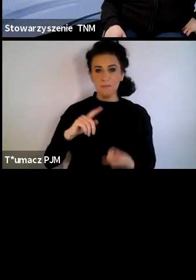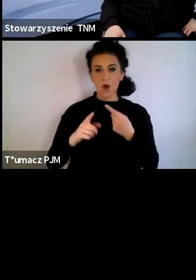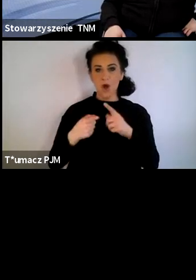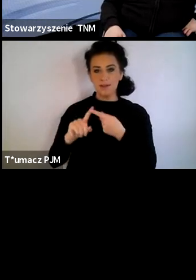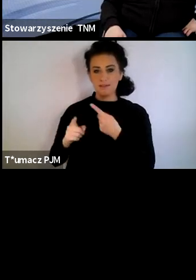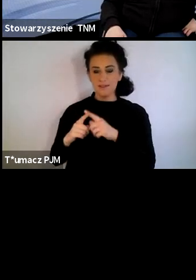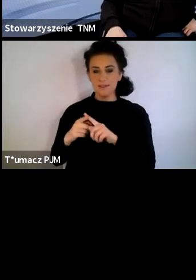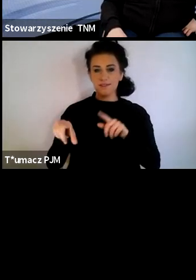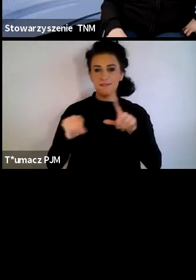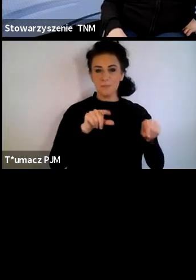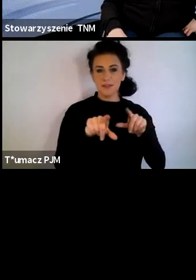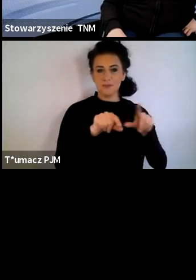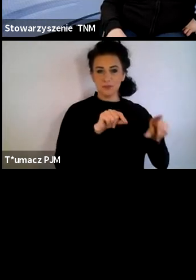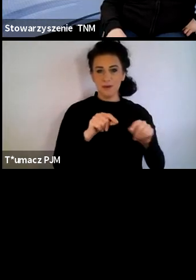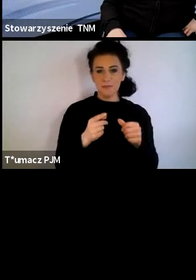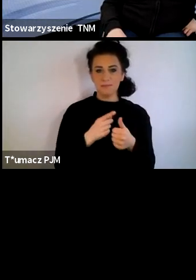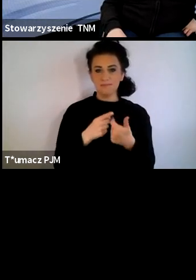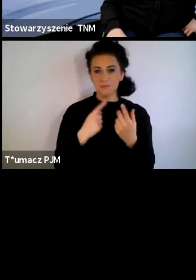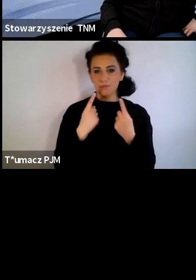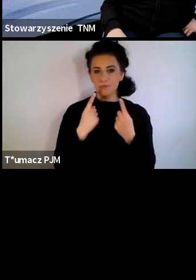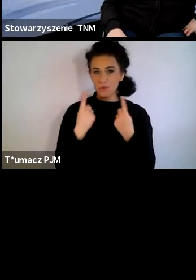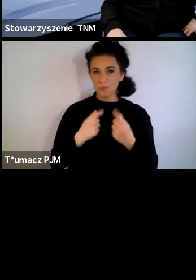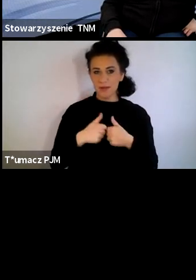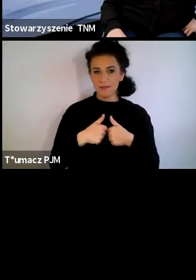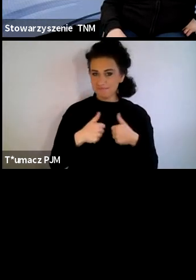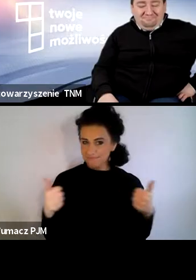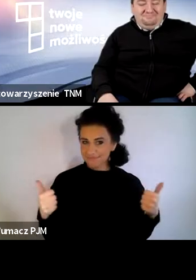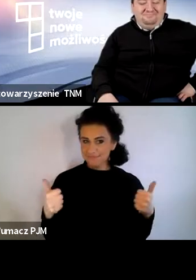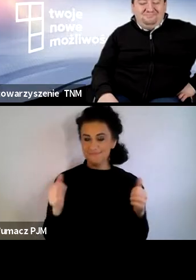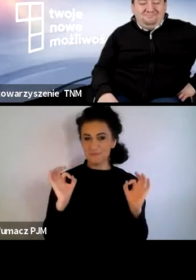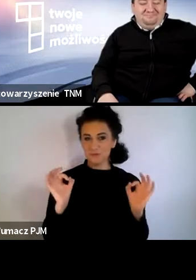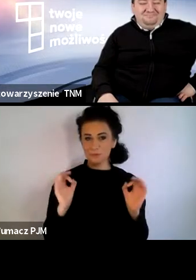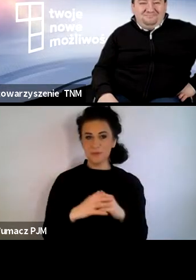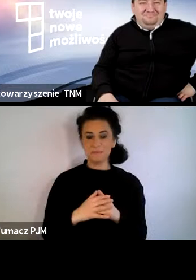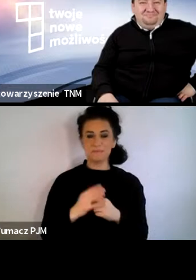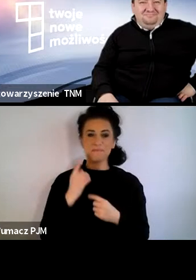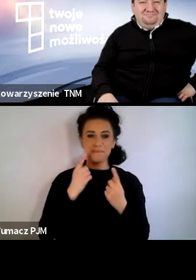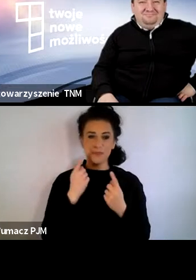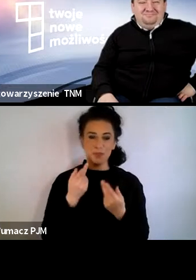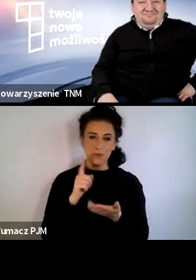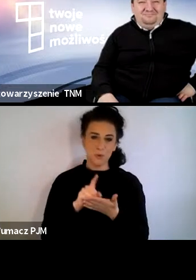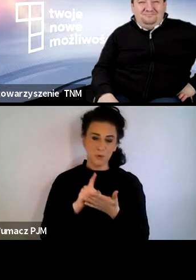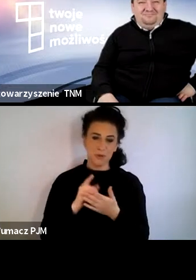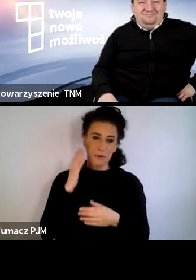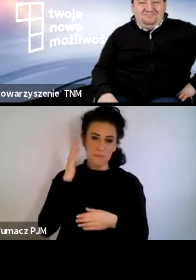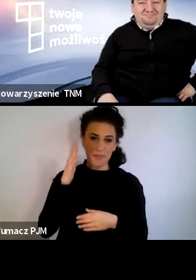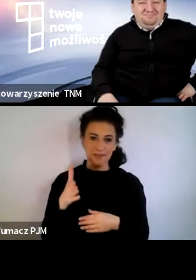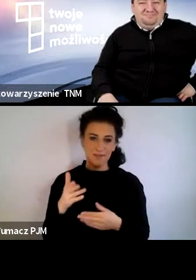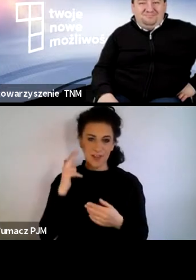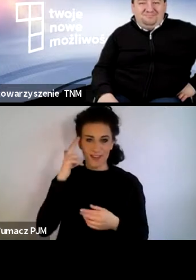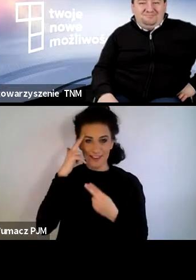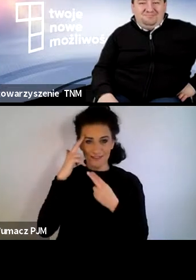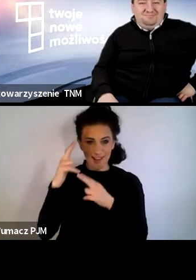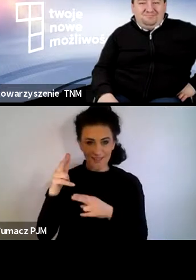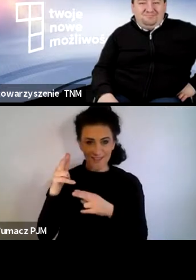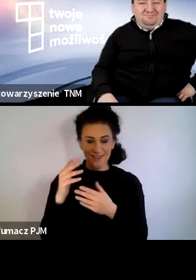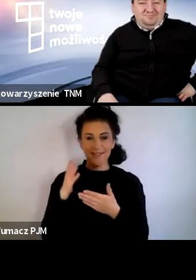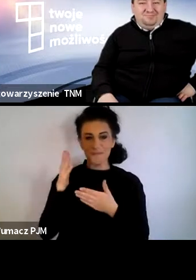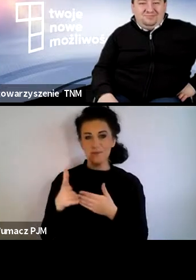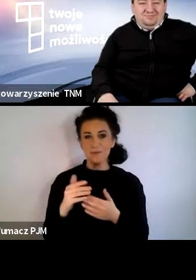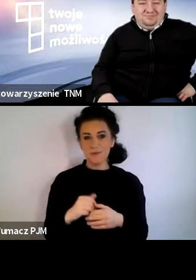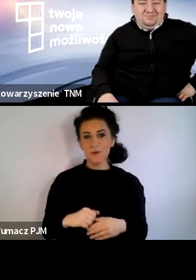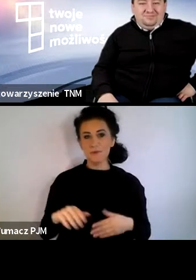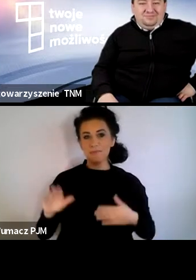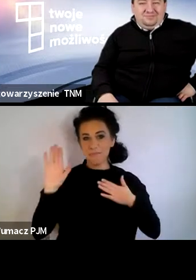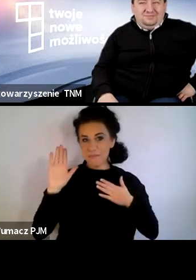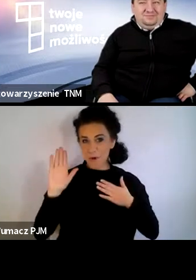Politechniki kogoś zabierzemy. Super, super. Tym bardziej mam nadzieję, że się uda to w ten sposób zorganizować, skoro już takie mamy deklaracje,